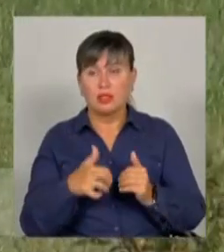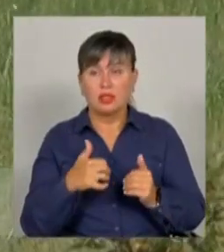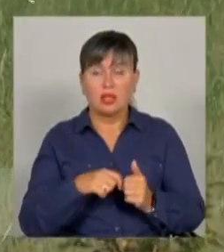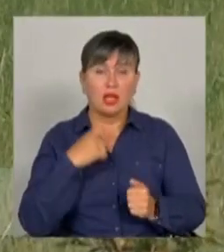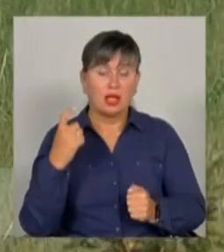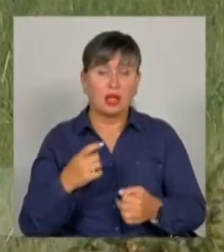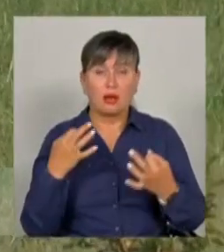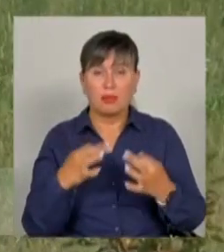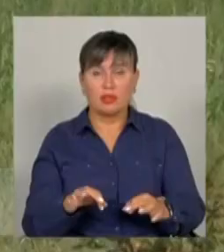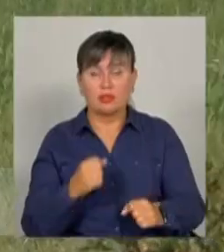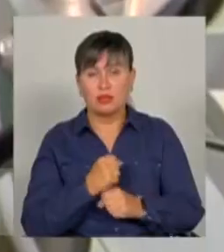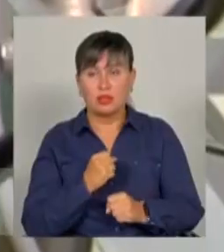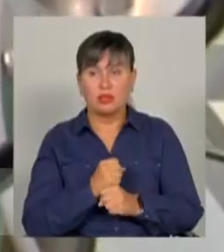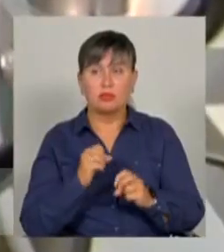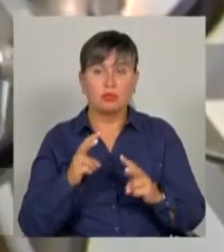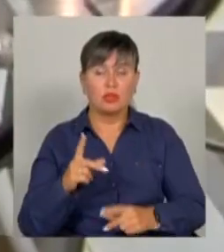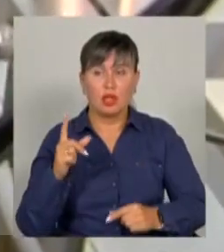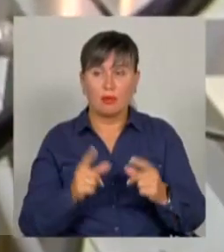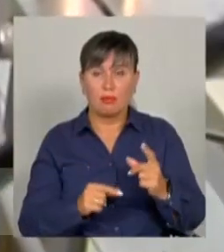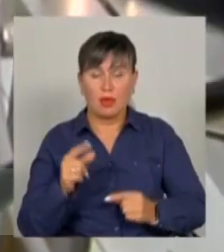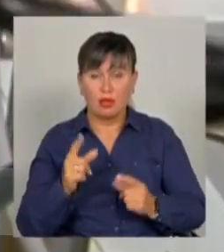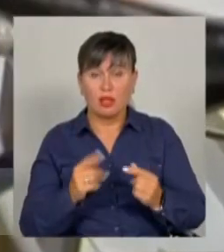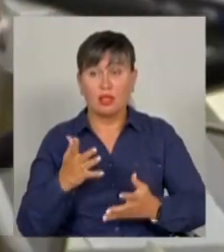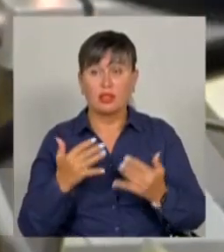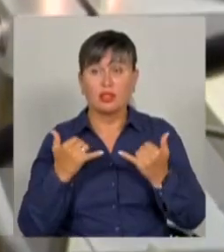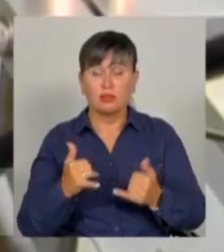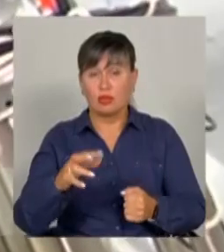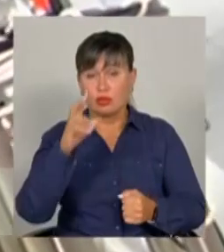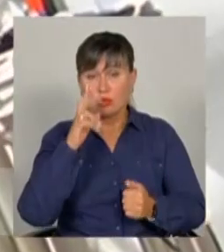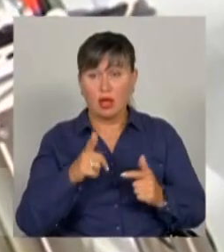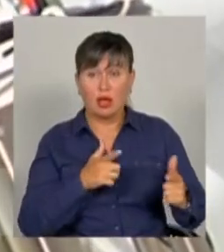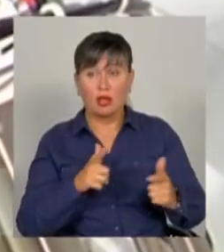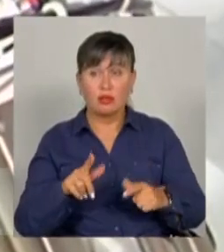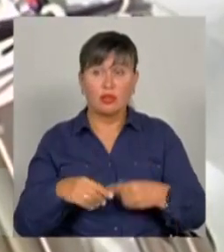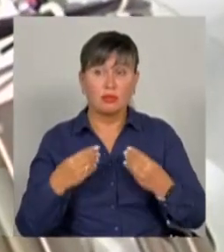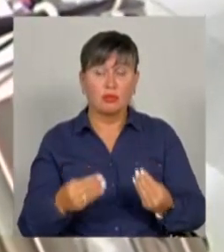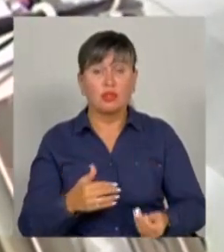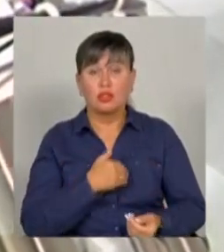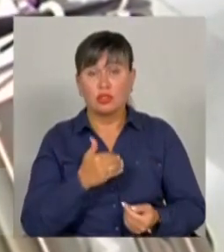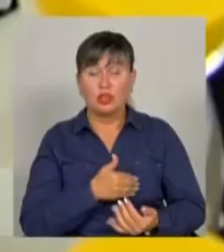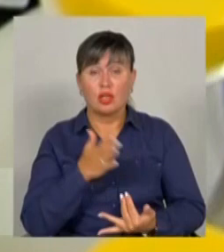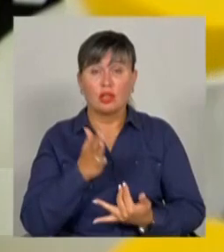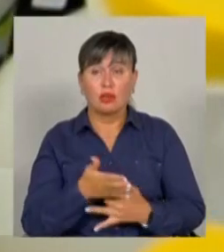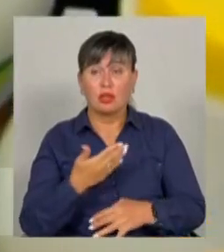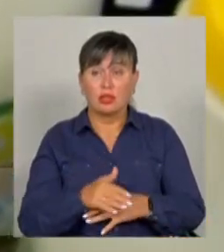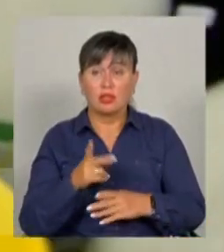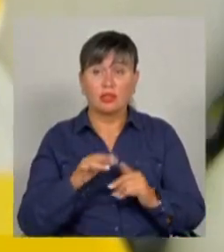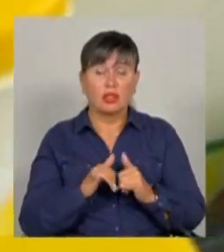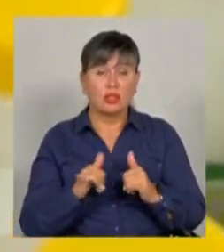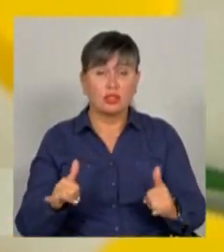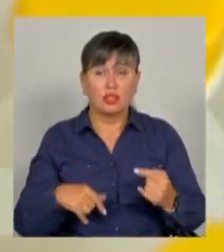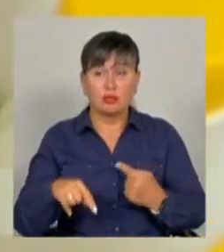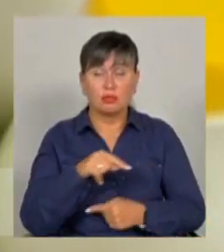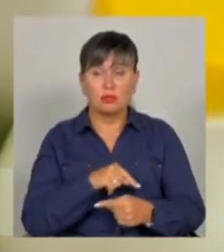позволит фермерам разводить специальных молочных буренок. Если сегодня государство готово предоставить желающим льготные кредиты для расширения бизнеса,